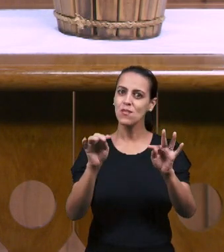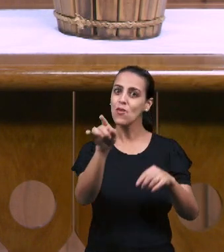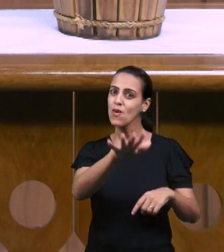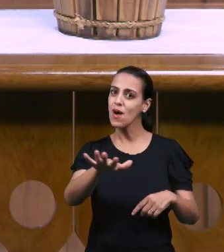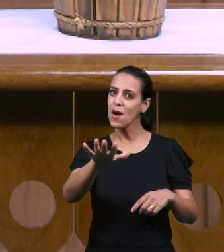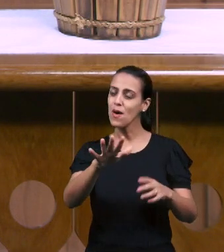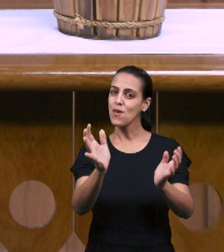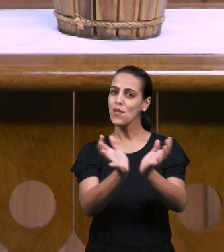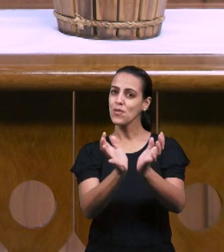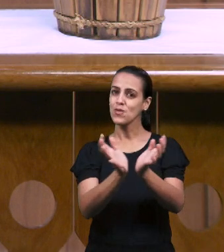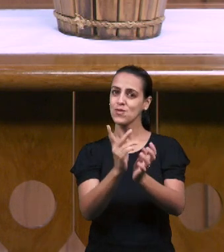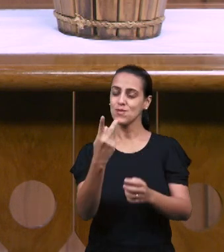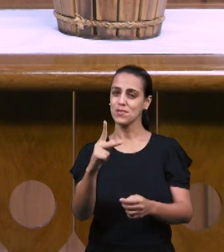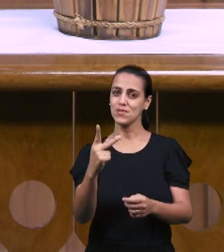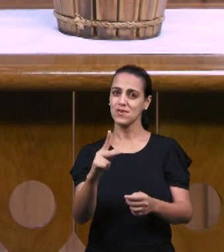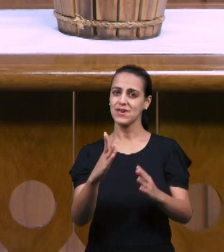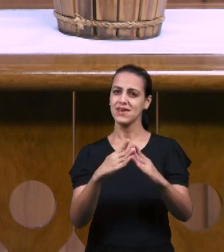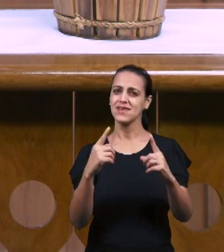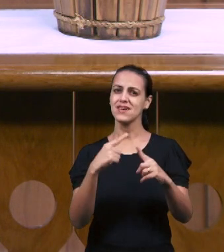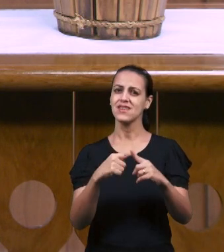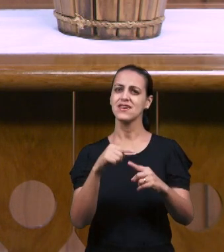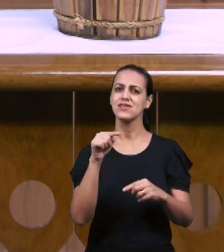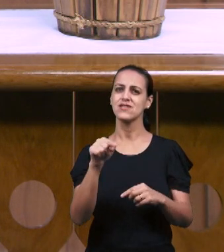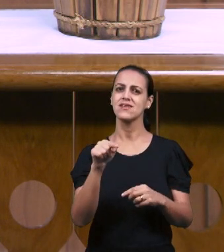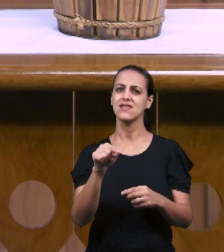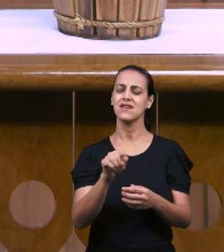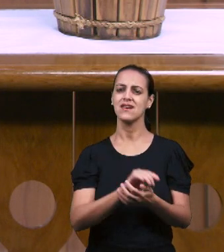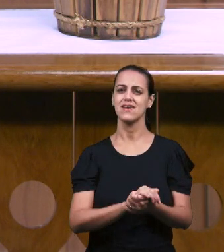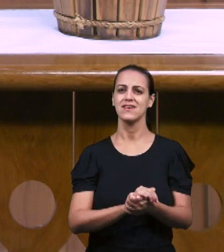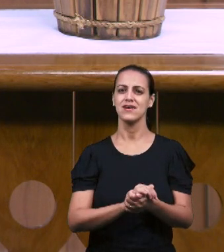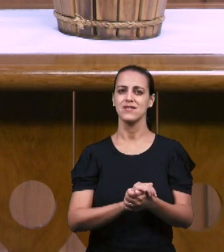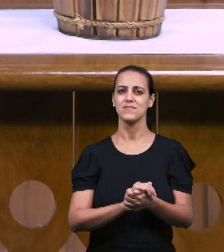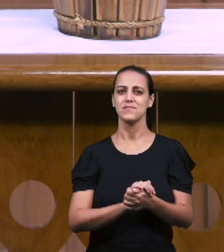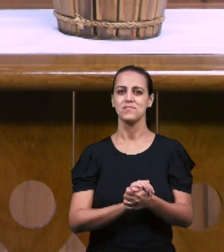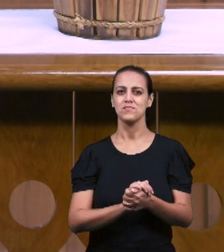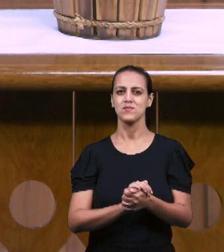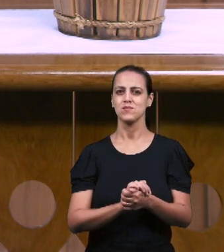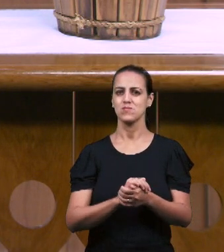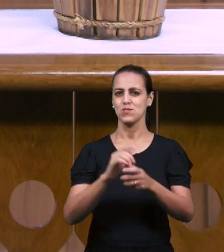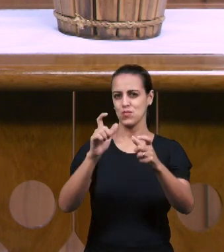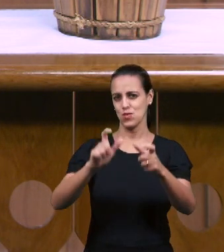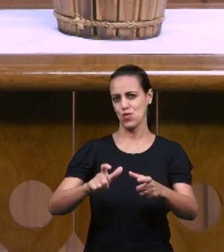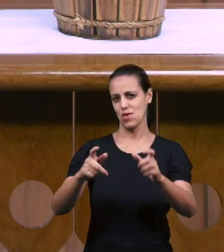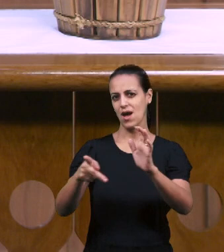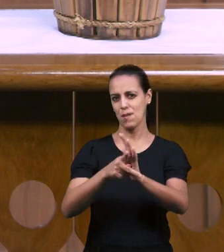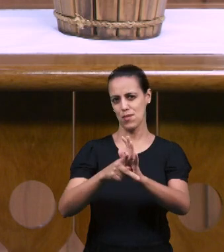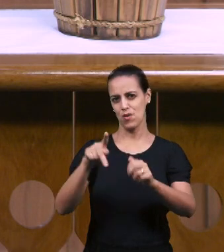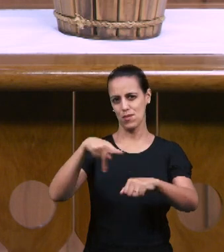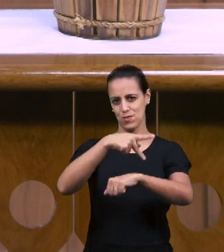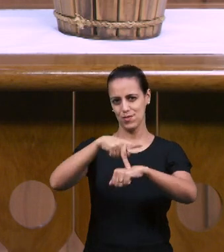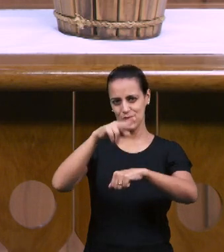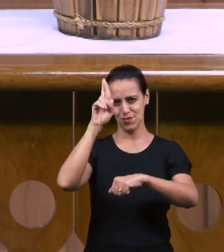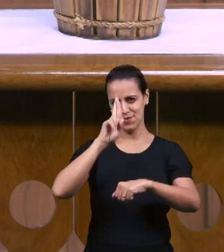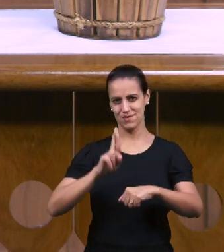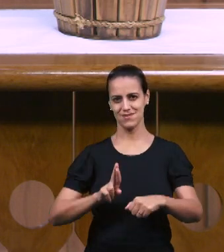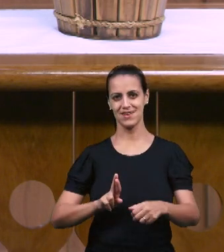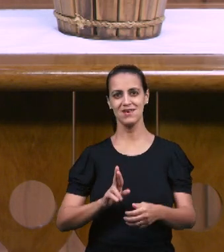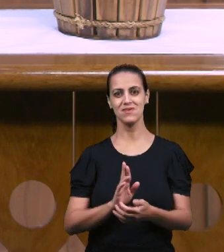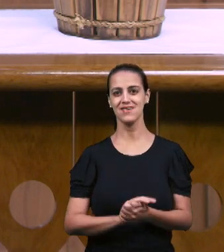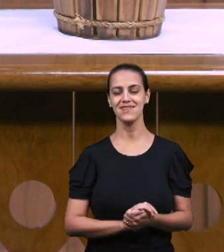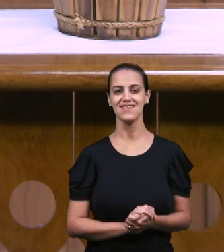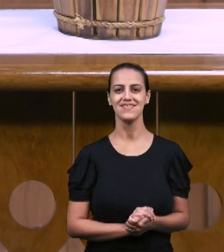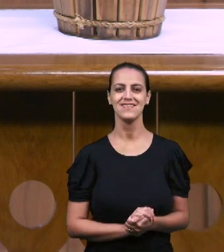sœurs menant un groupe de l'église à Velik Novgorod, en Russie, proche de